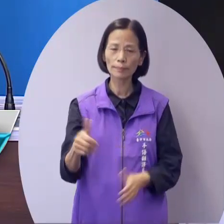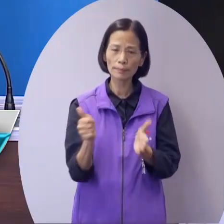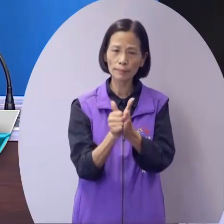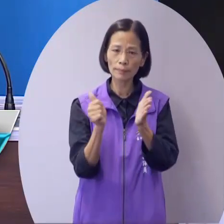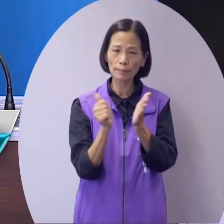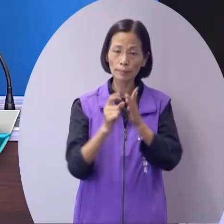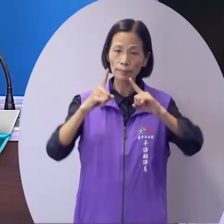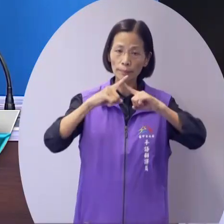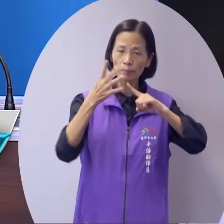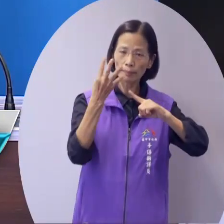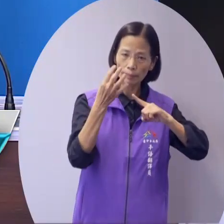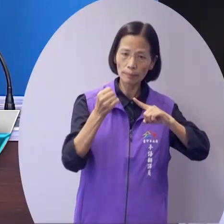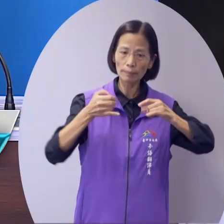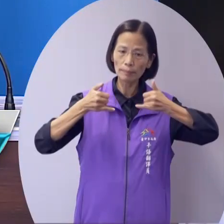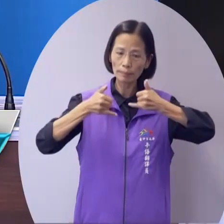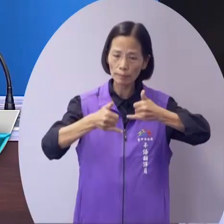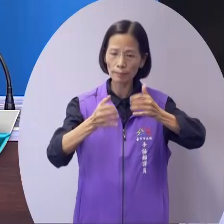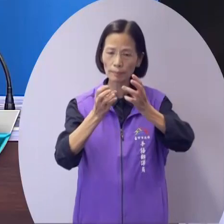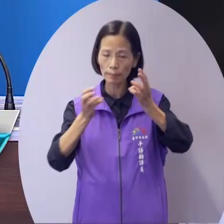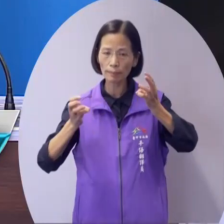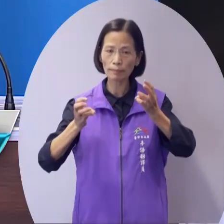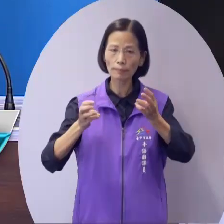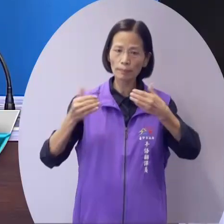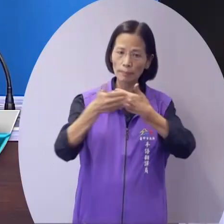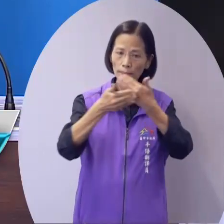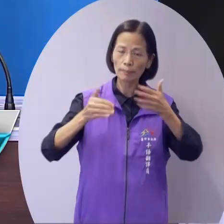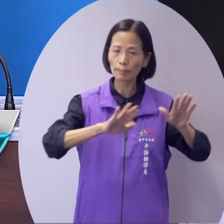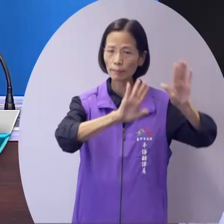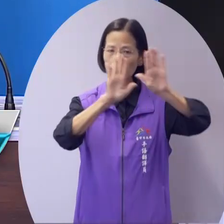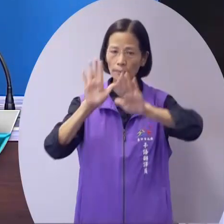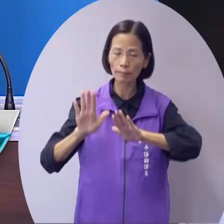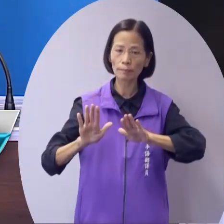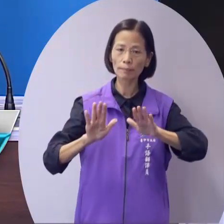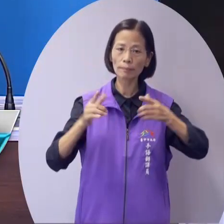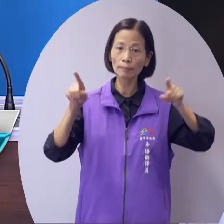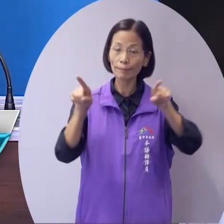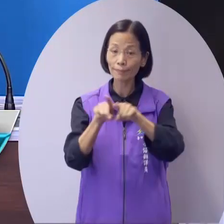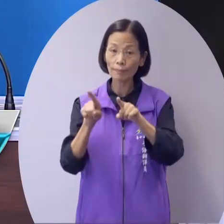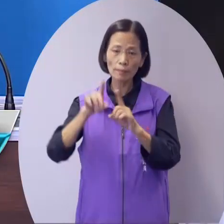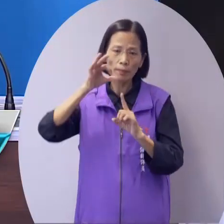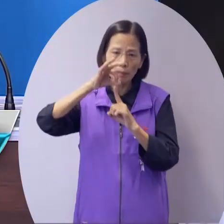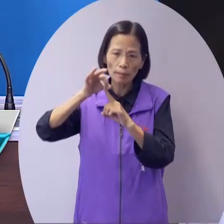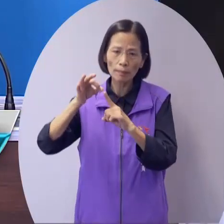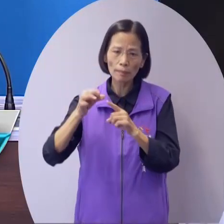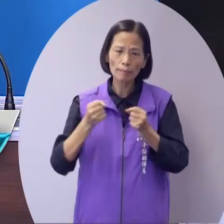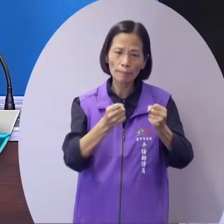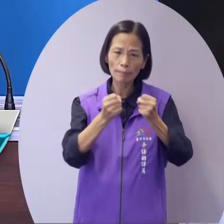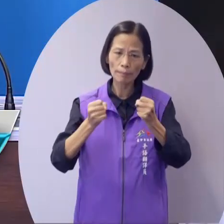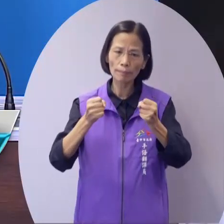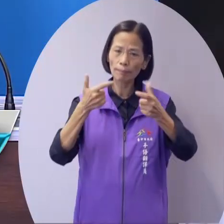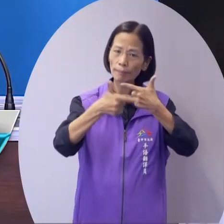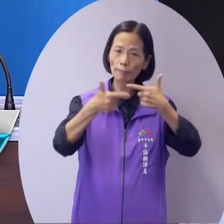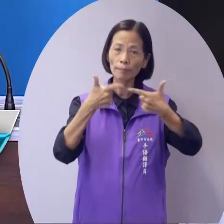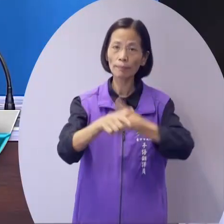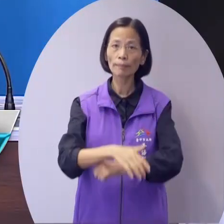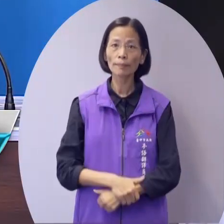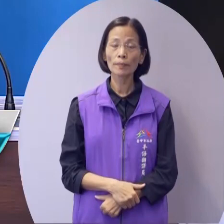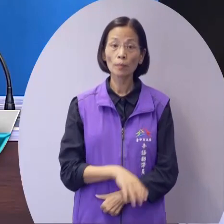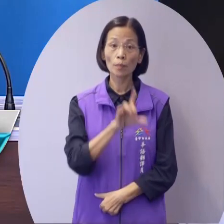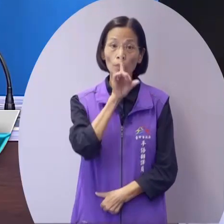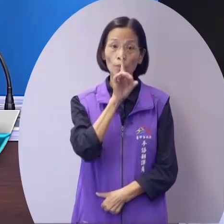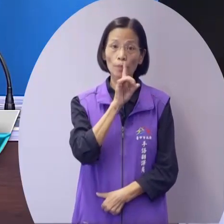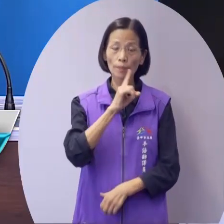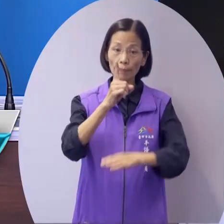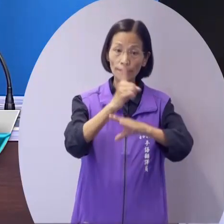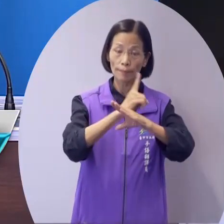客数跟它的路线交通状况并不适合一般公车系统进入哈，所以台中市我们有一